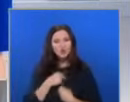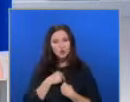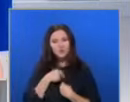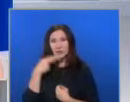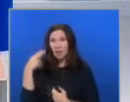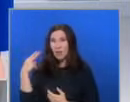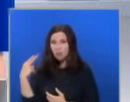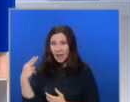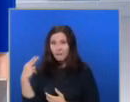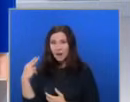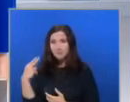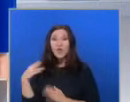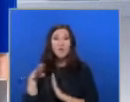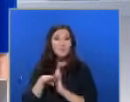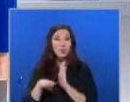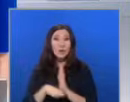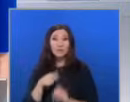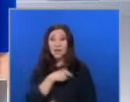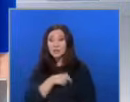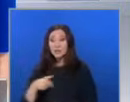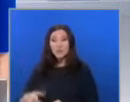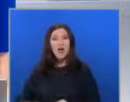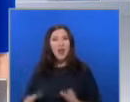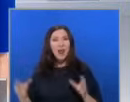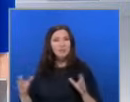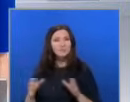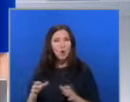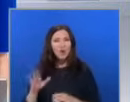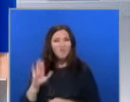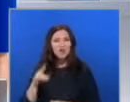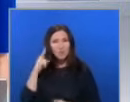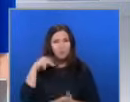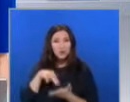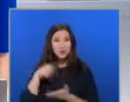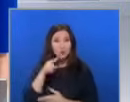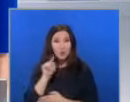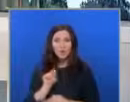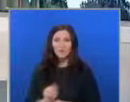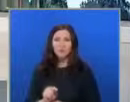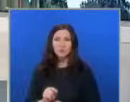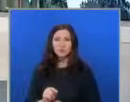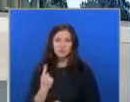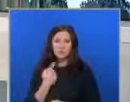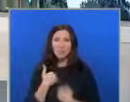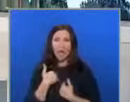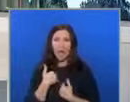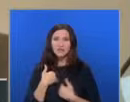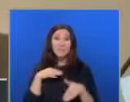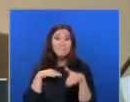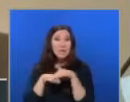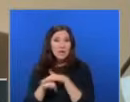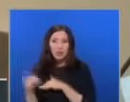чувствителна тема в програмата на Национален сбор. Вашата позиция по този въпрос? Самата аз съм